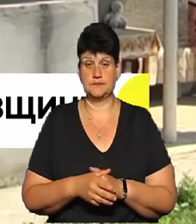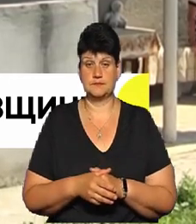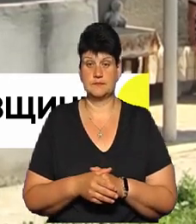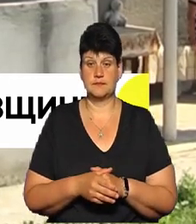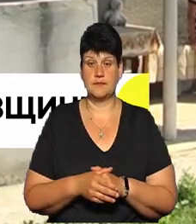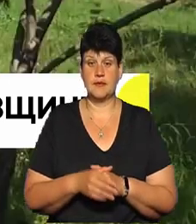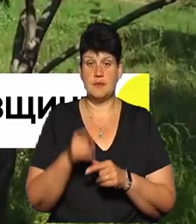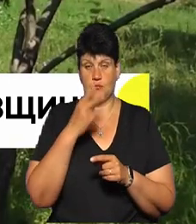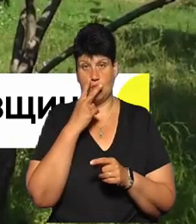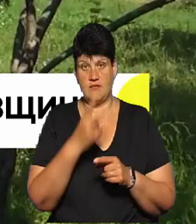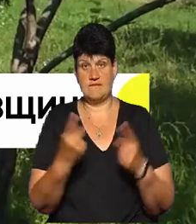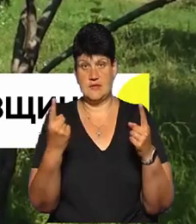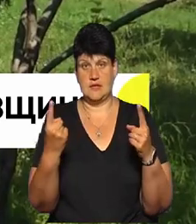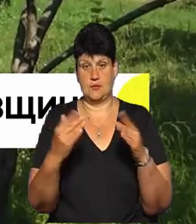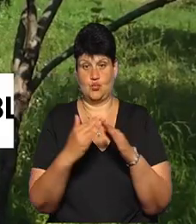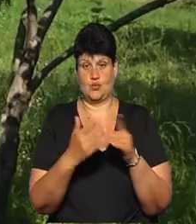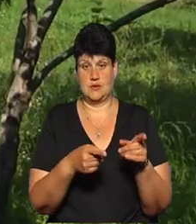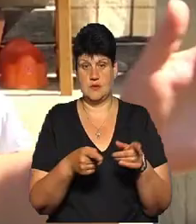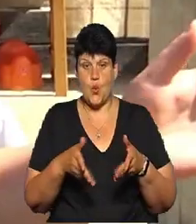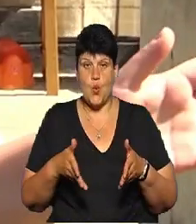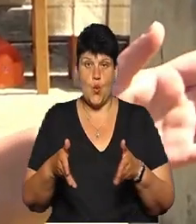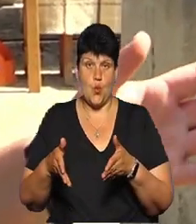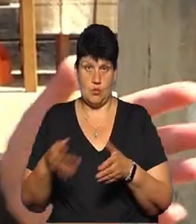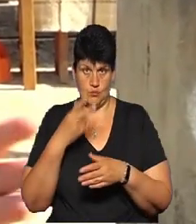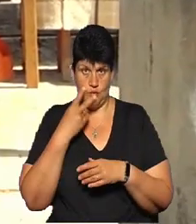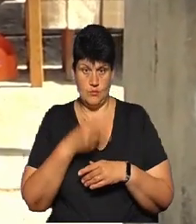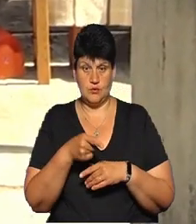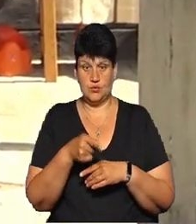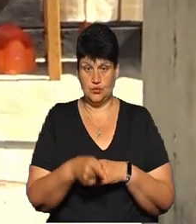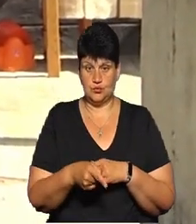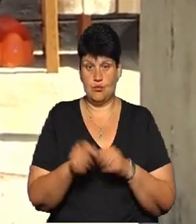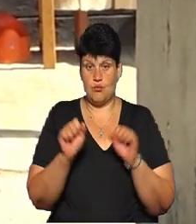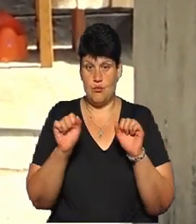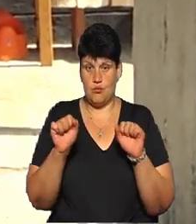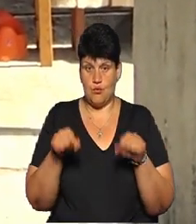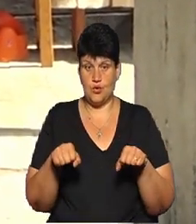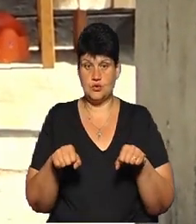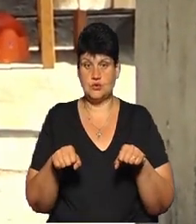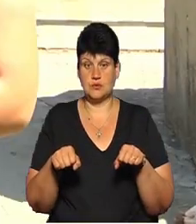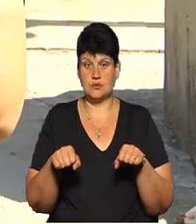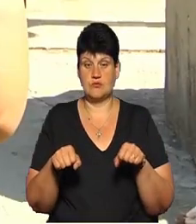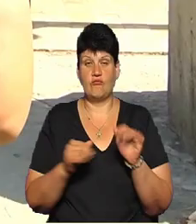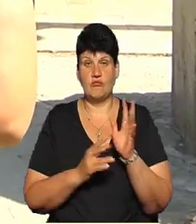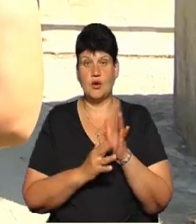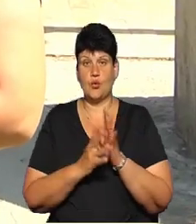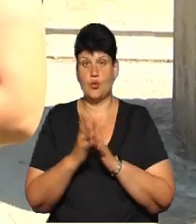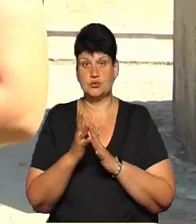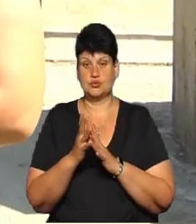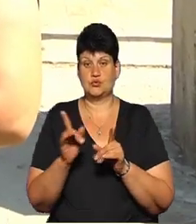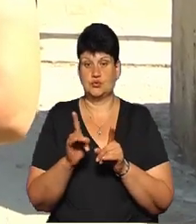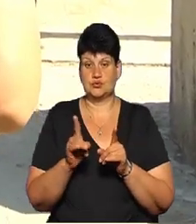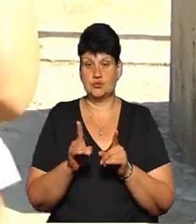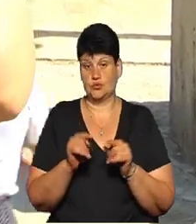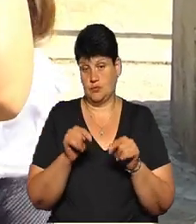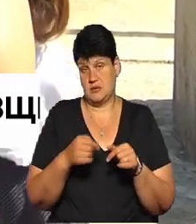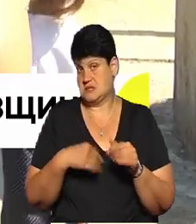тут великий дім, побачили цей город і побачили ту територію, що тут можна вирощувати якусь живність. То